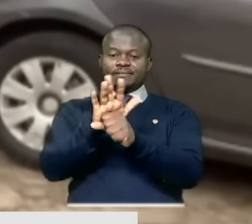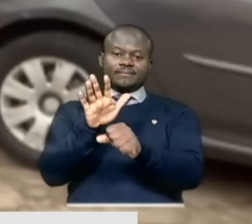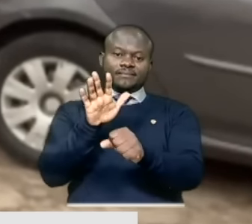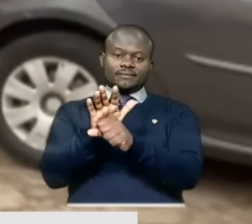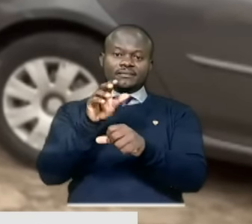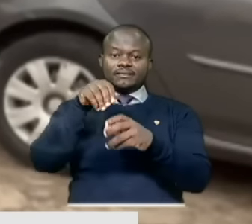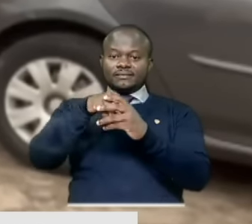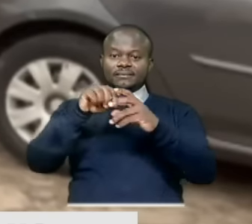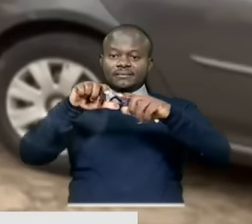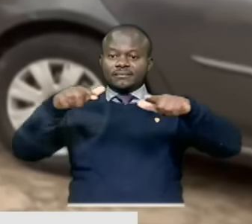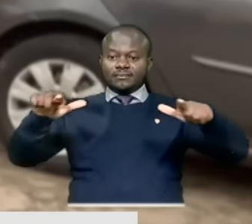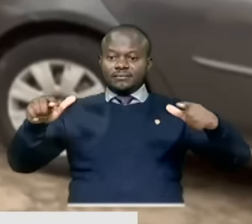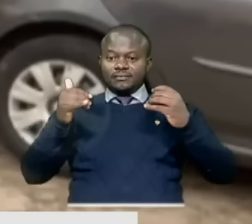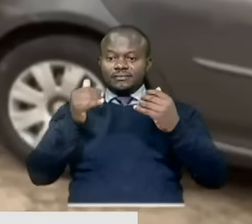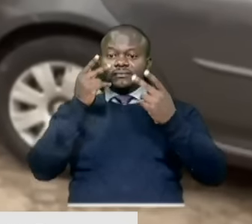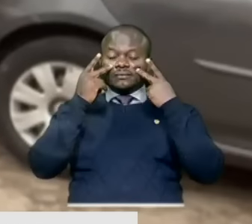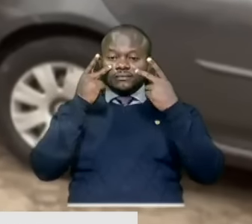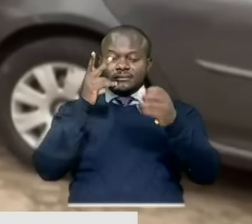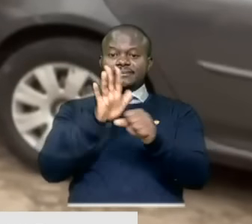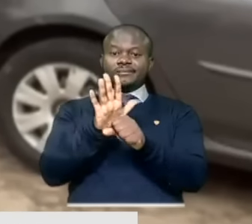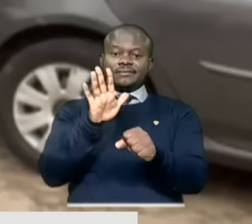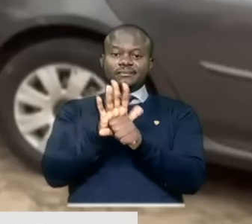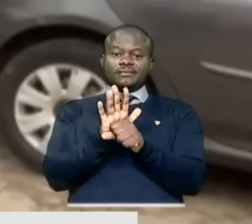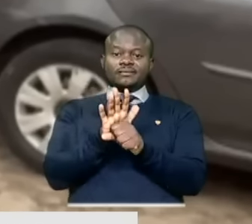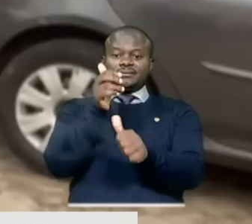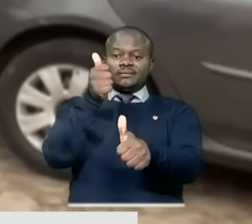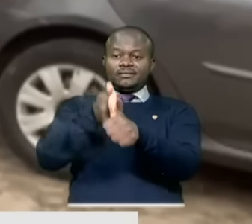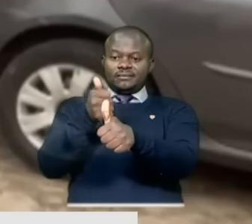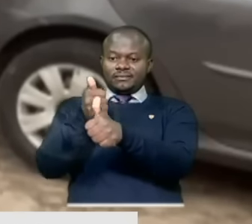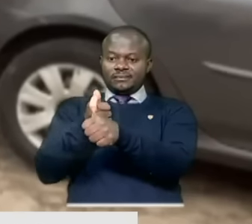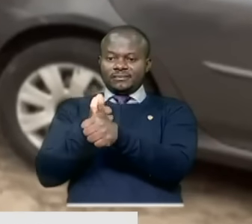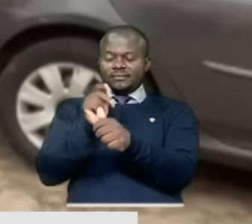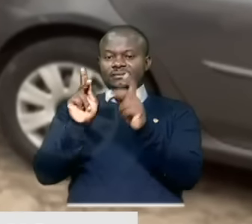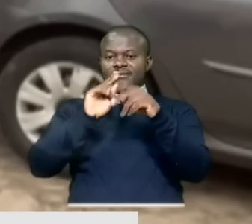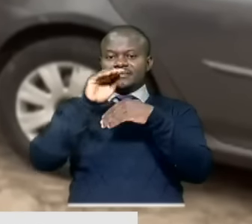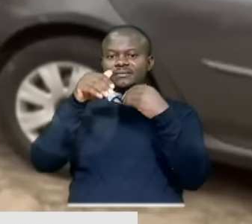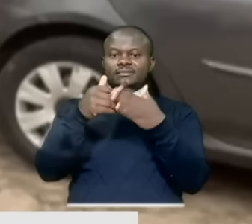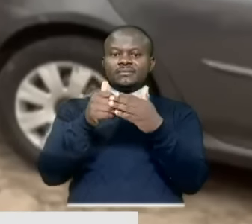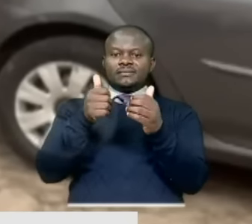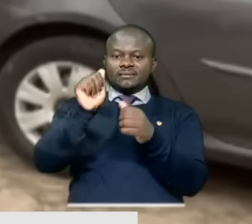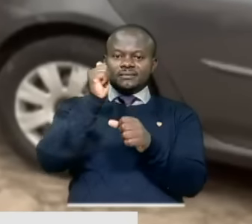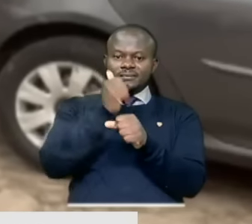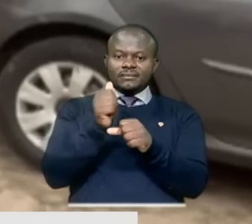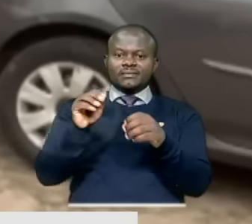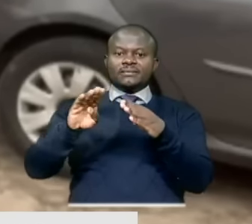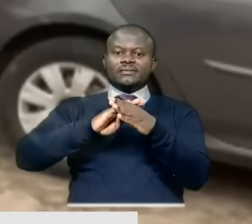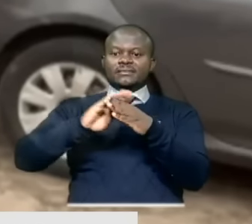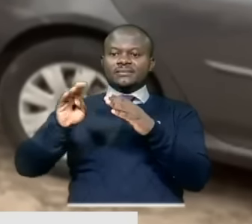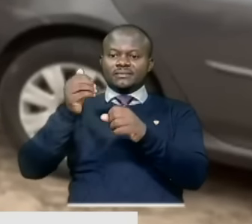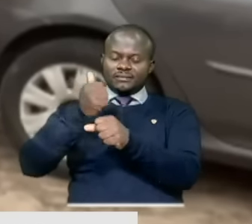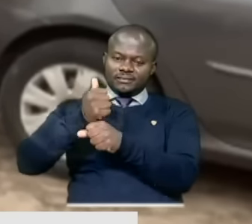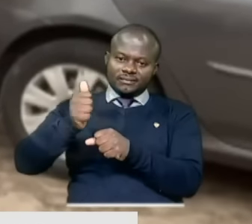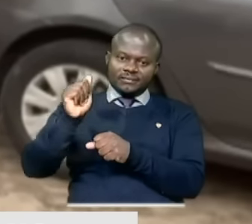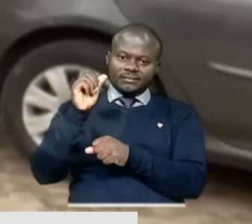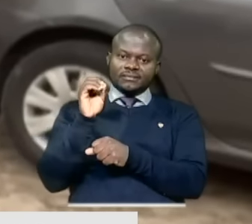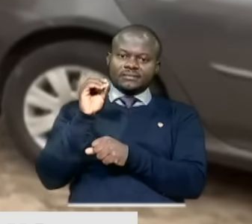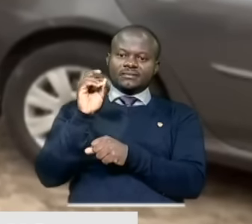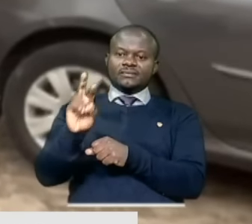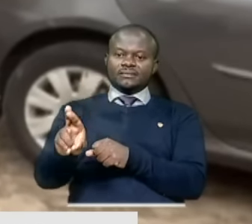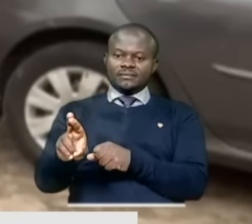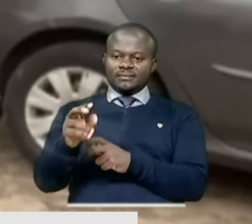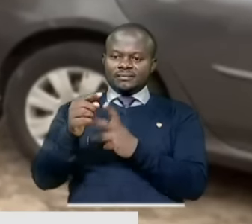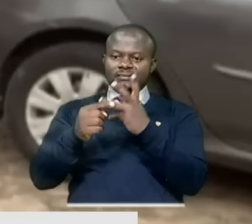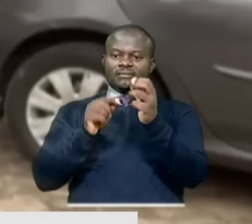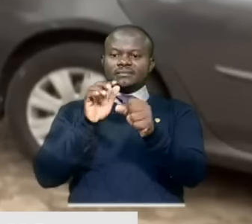zirimo ubutaka. Usanga kenshi buri muturage wese icyakora business, kwikorera cyangwa se